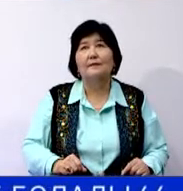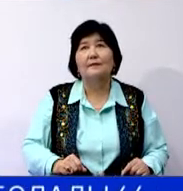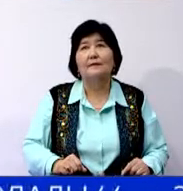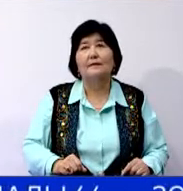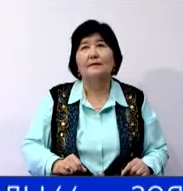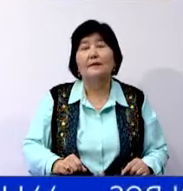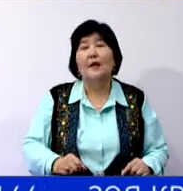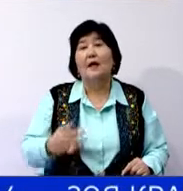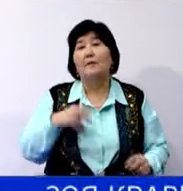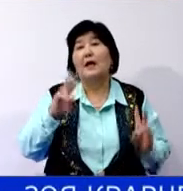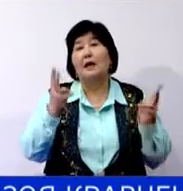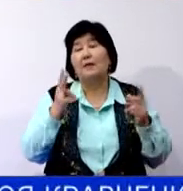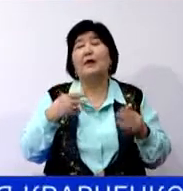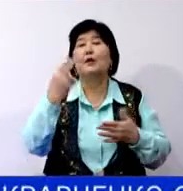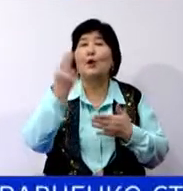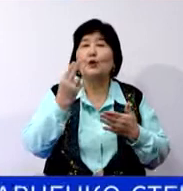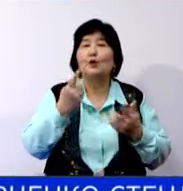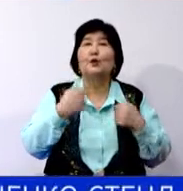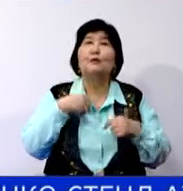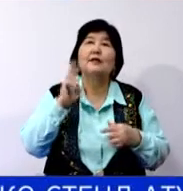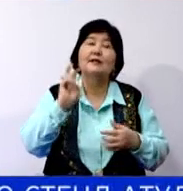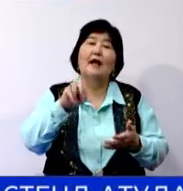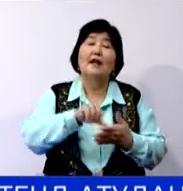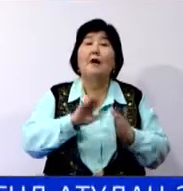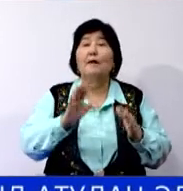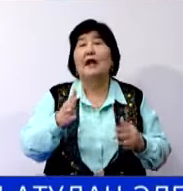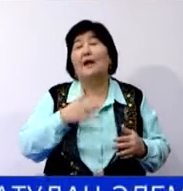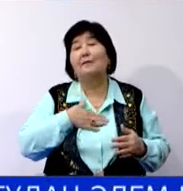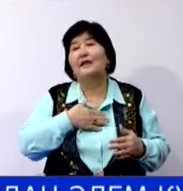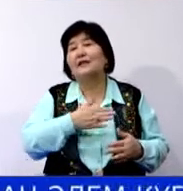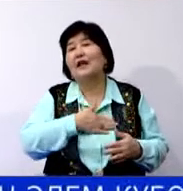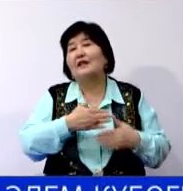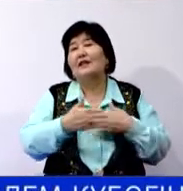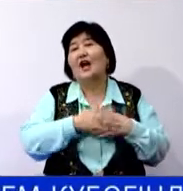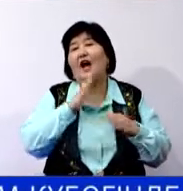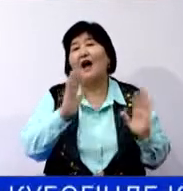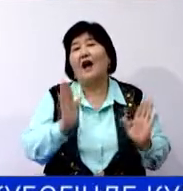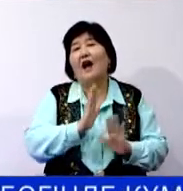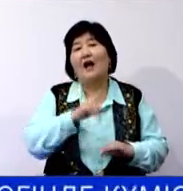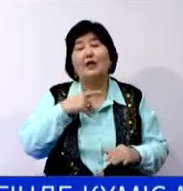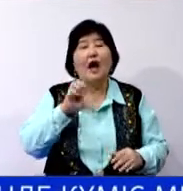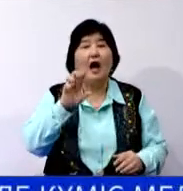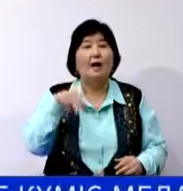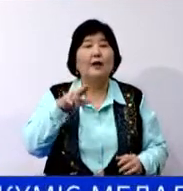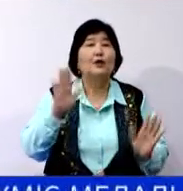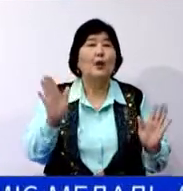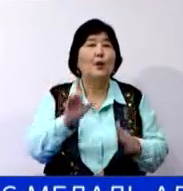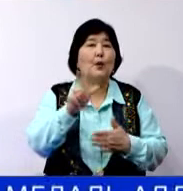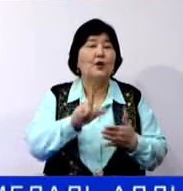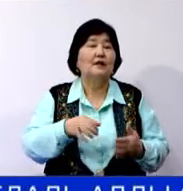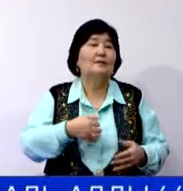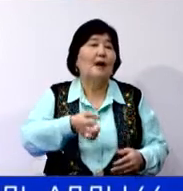Рисование. Мен бигеде сурет үйлмесіне де қатыстым, бірақ менің жаныма ең жақыны ән айту. Абайдың өлеңдері қатты